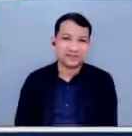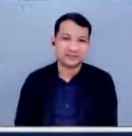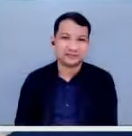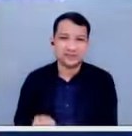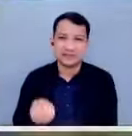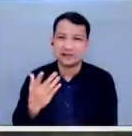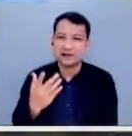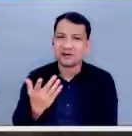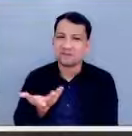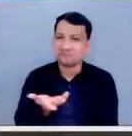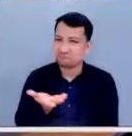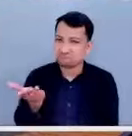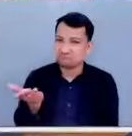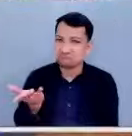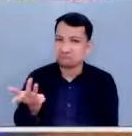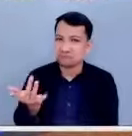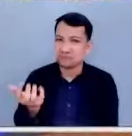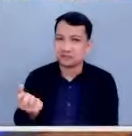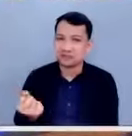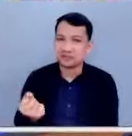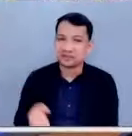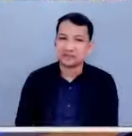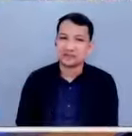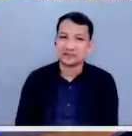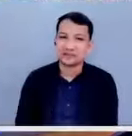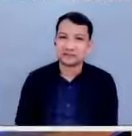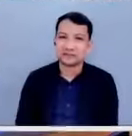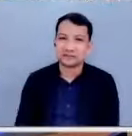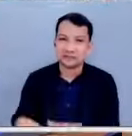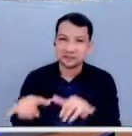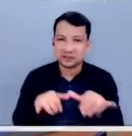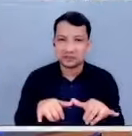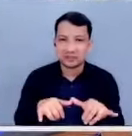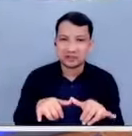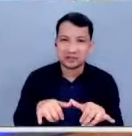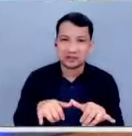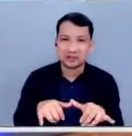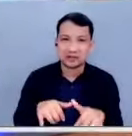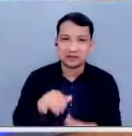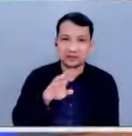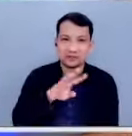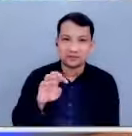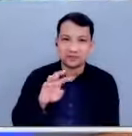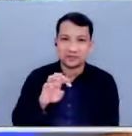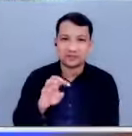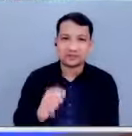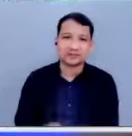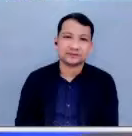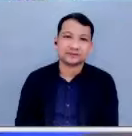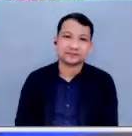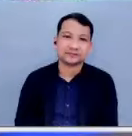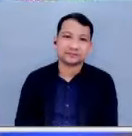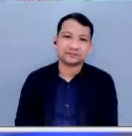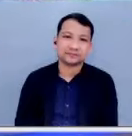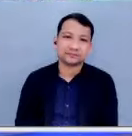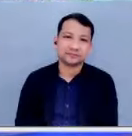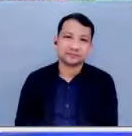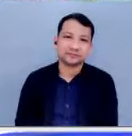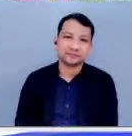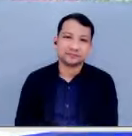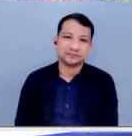ganito? Yung gantong size po na roughly mga 400 pesos. 400 pesos.